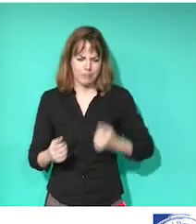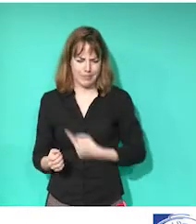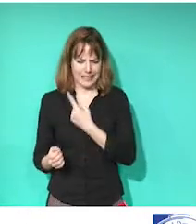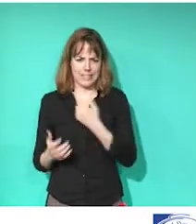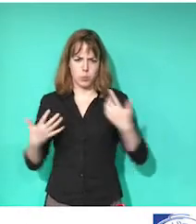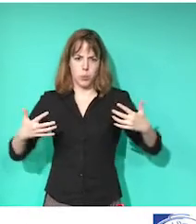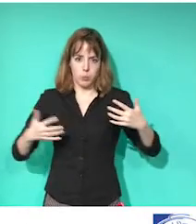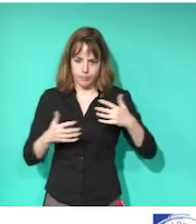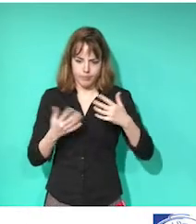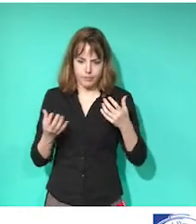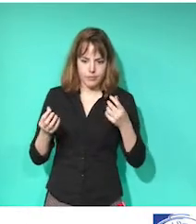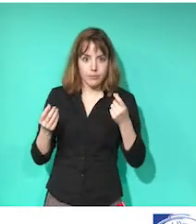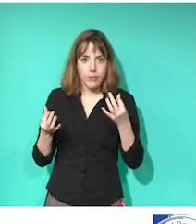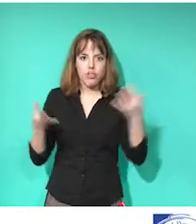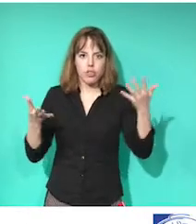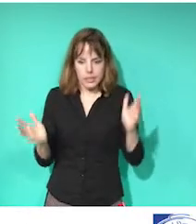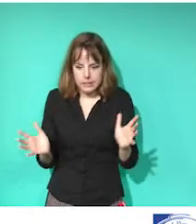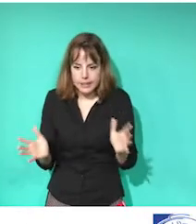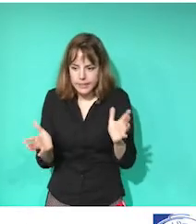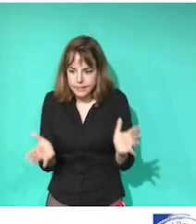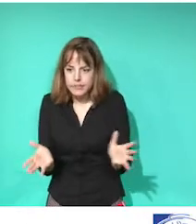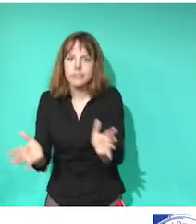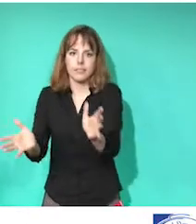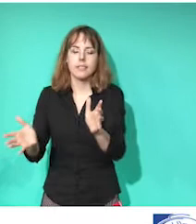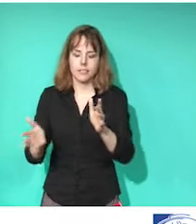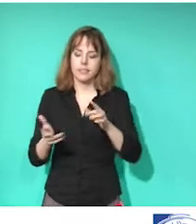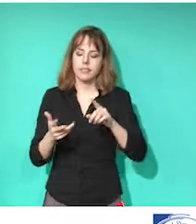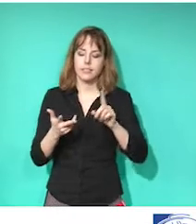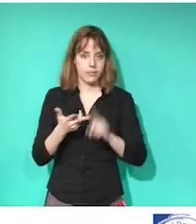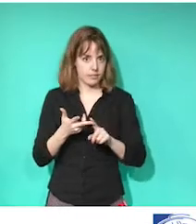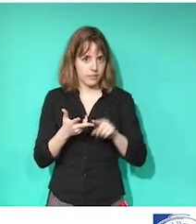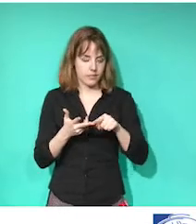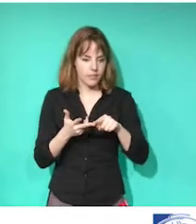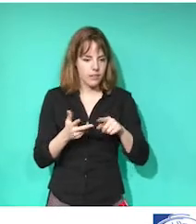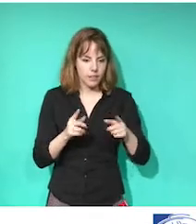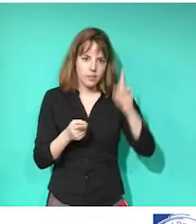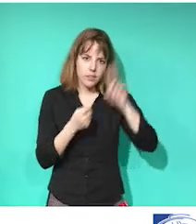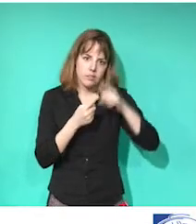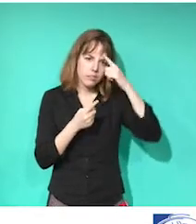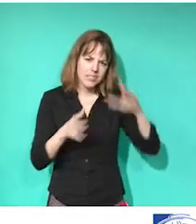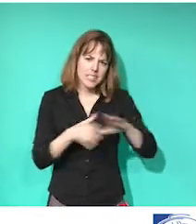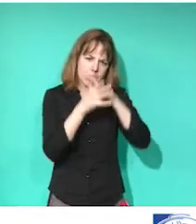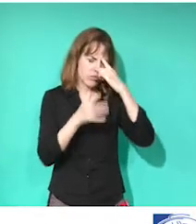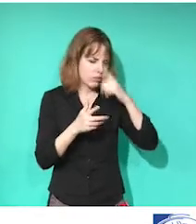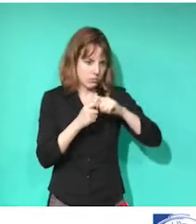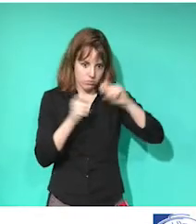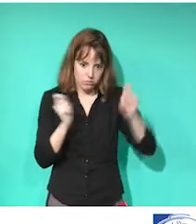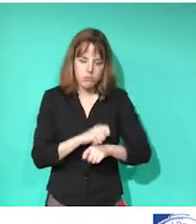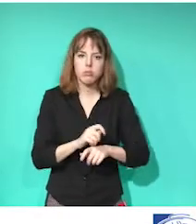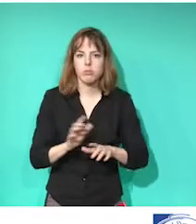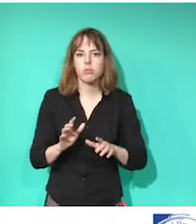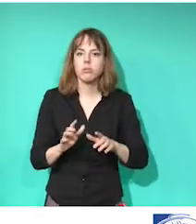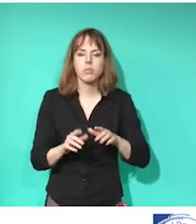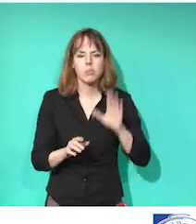précaires. Il y avait aussi des projets, troisième axe, qui étaient là pour déplacer les représentations, et donc notamment pour lutter contre